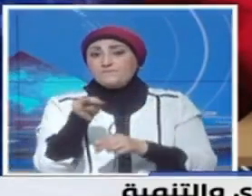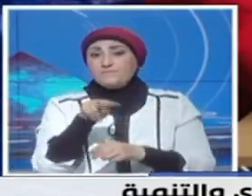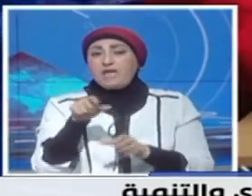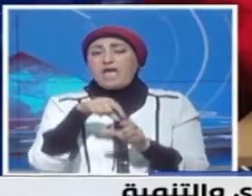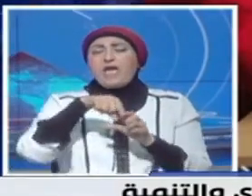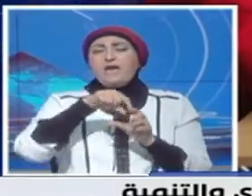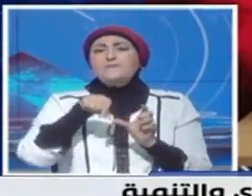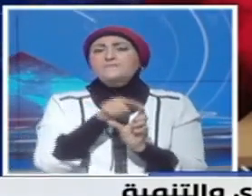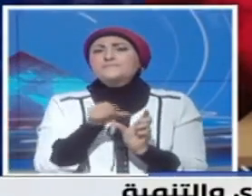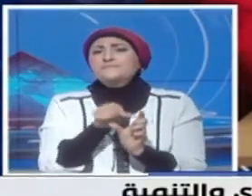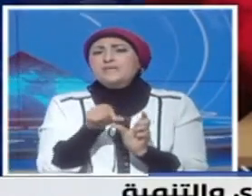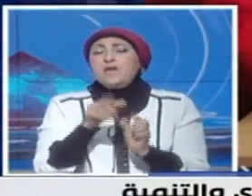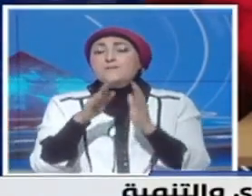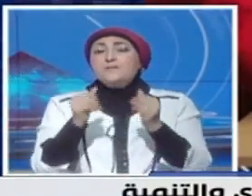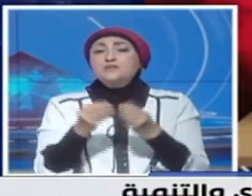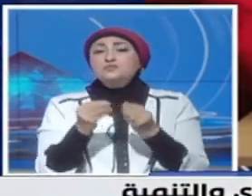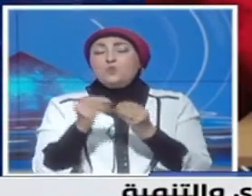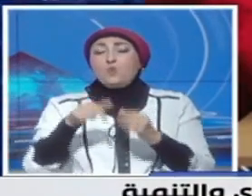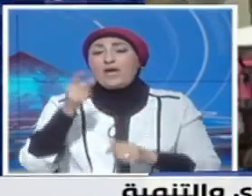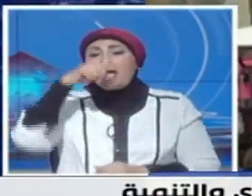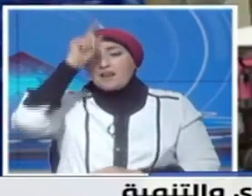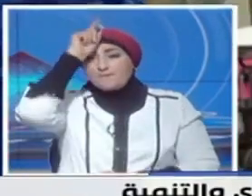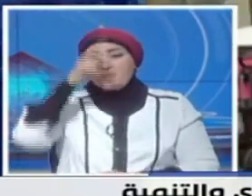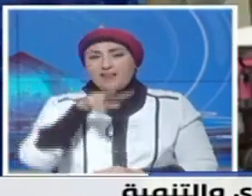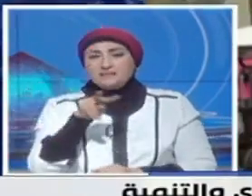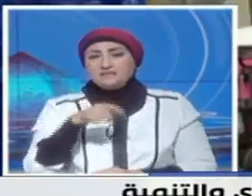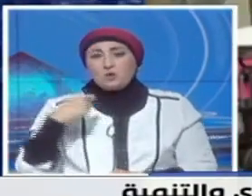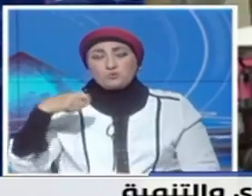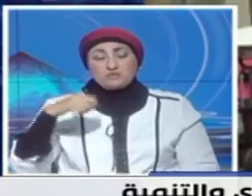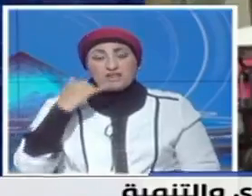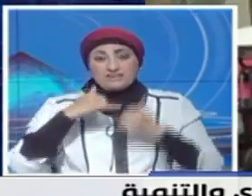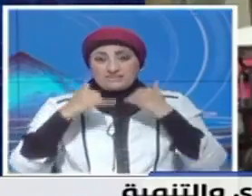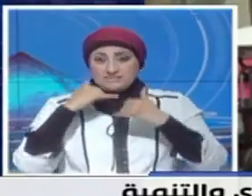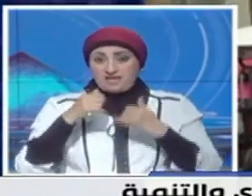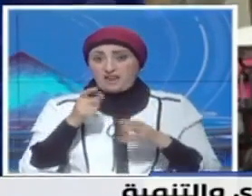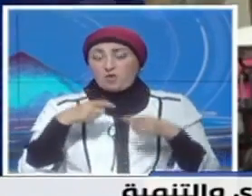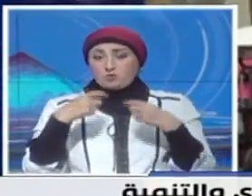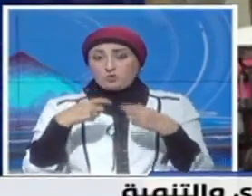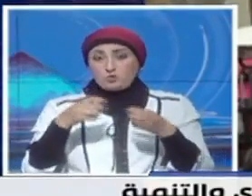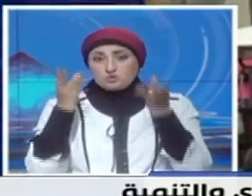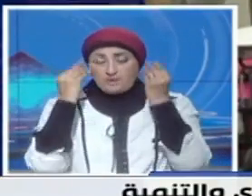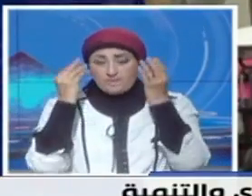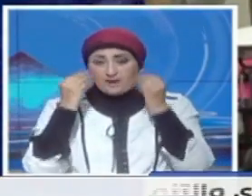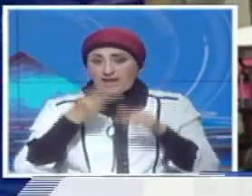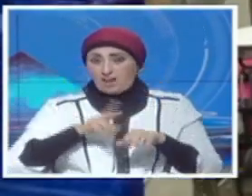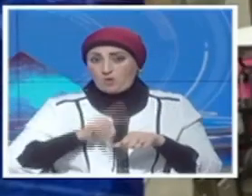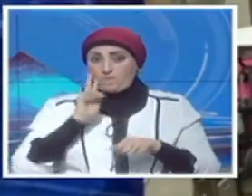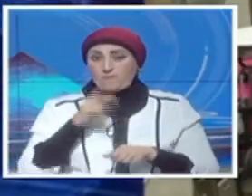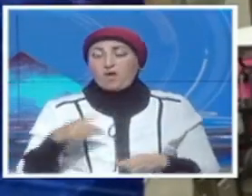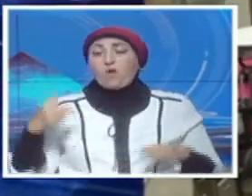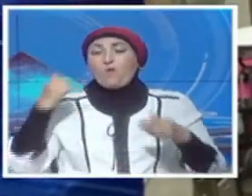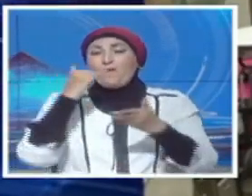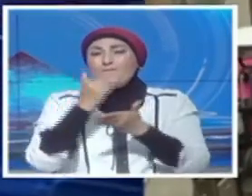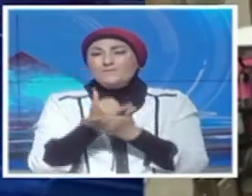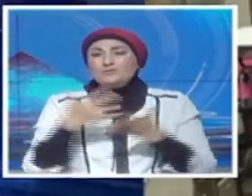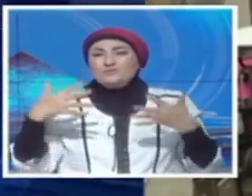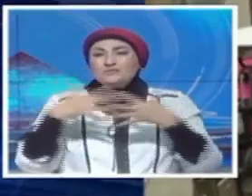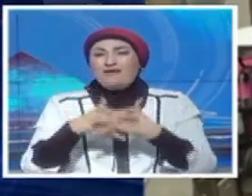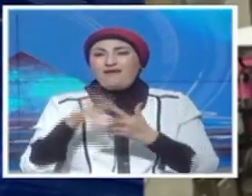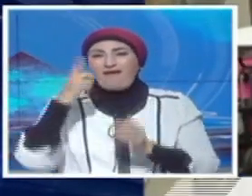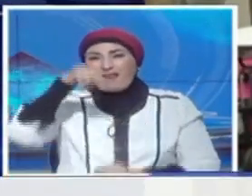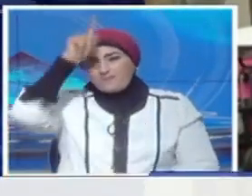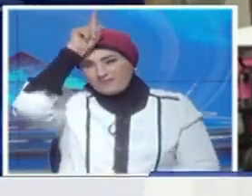مجال التحول الرقمي من خلال التعاون بين وزارة الاتصالات وتكنولوجيا المعلومات والوكالة